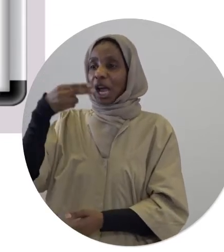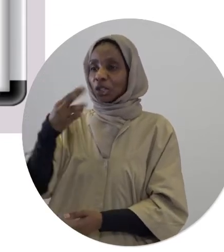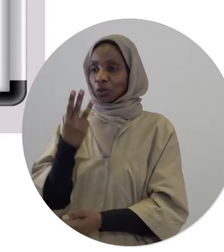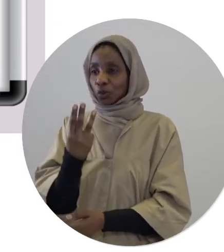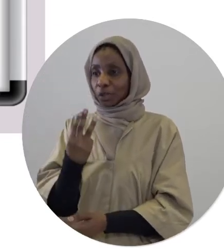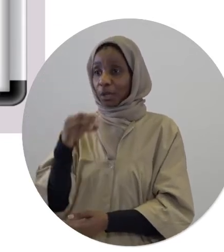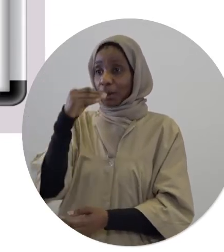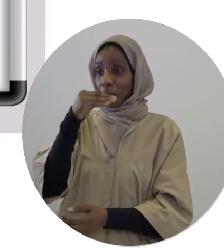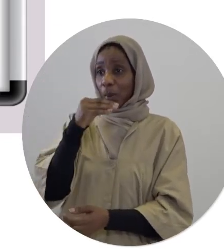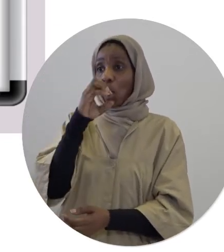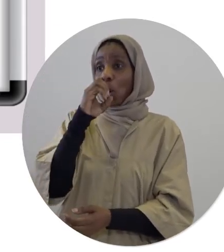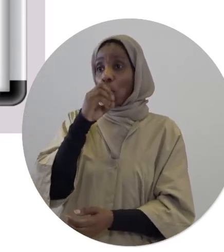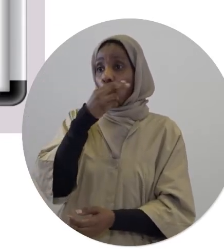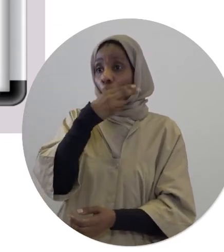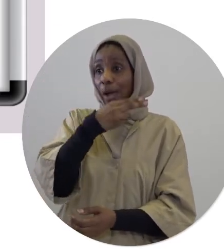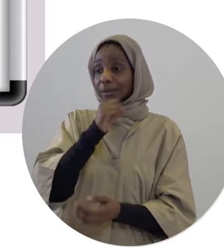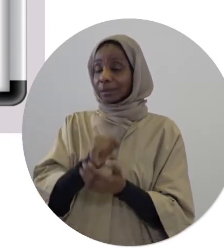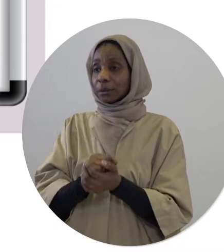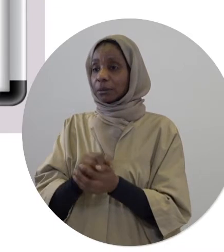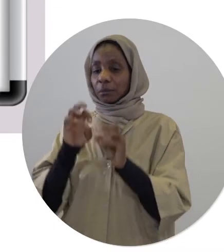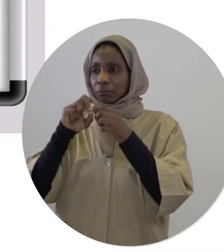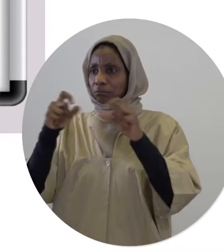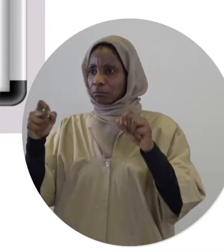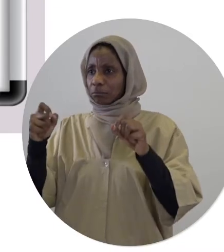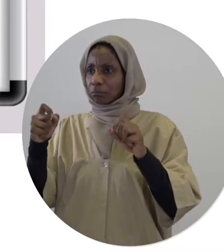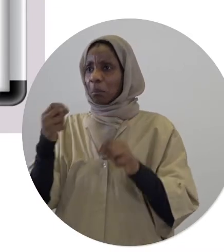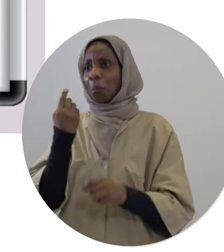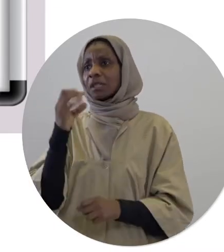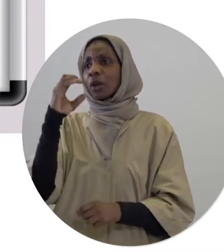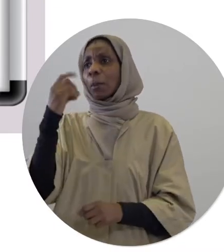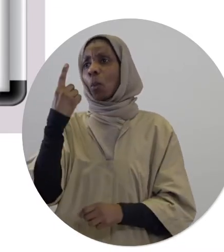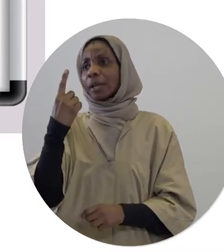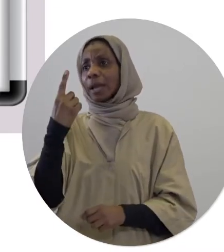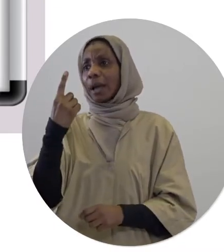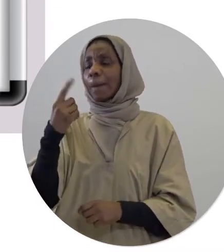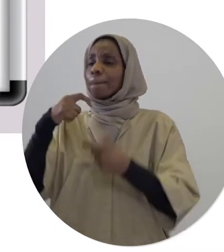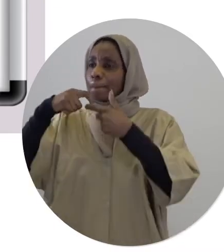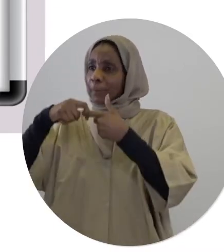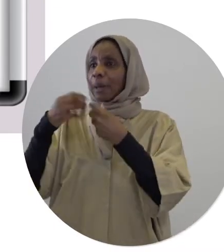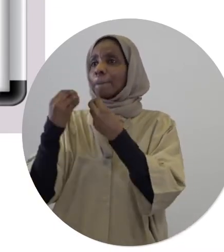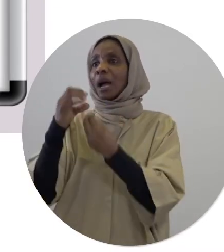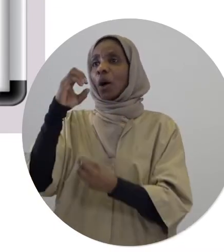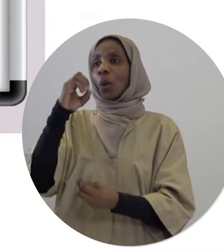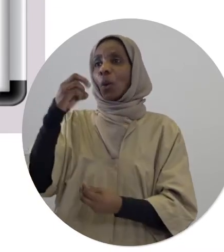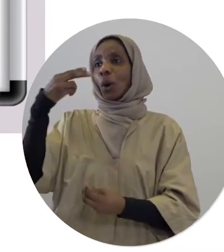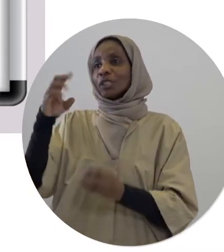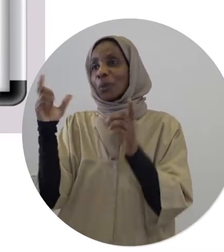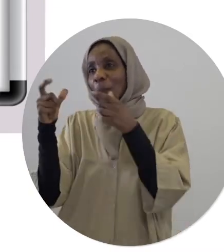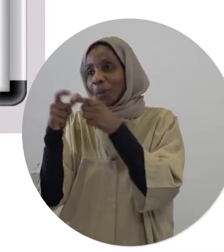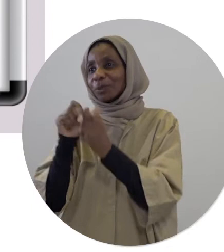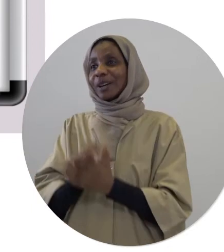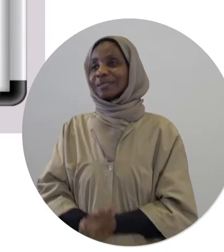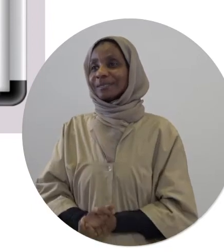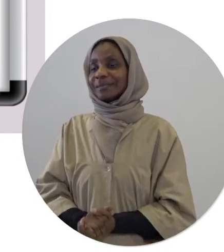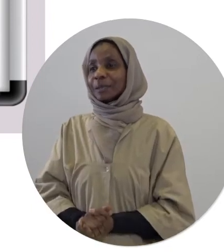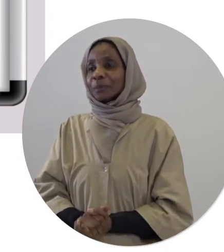لدي CH3OH، سلسلة كربونية تتكون من ذرة كربون واحدة ترتبط مع مجموعة